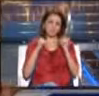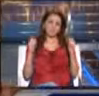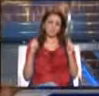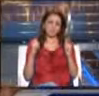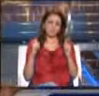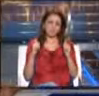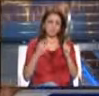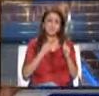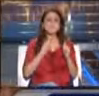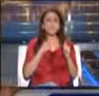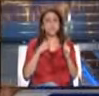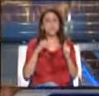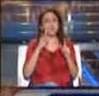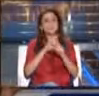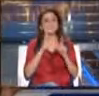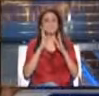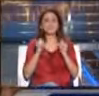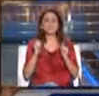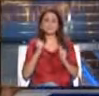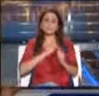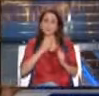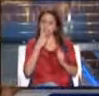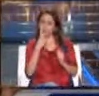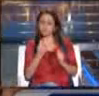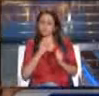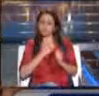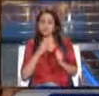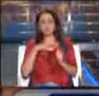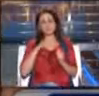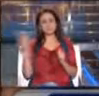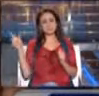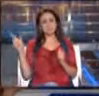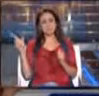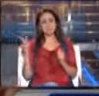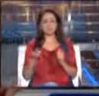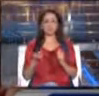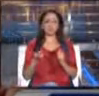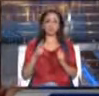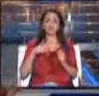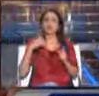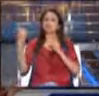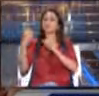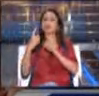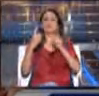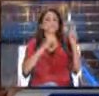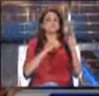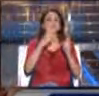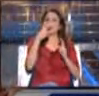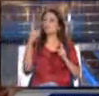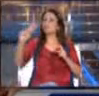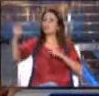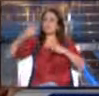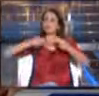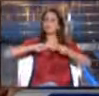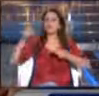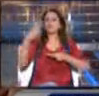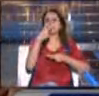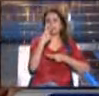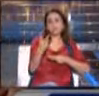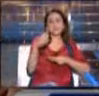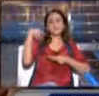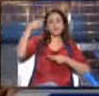كل واحد بيحب مصر من وجهه نظره وشايف وجهه نظره هي صح فبالتالي بيحصل تصادم مع وجهه نظر رغم ان كل الناس